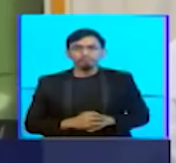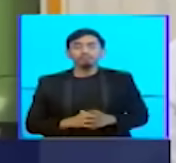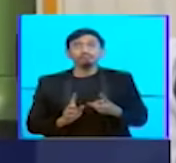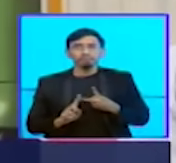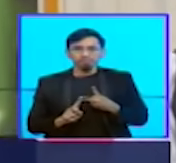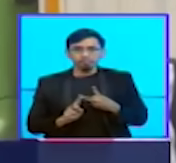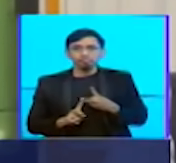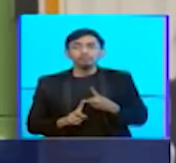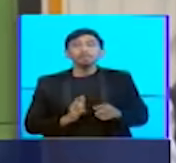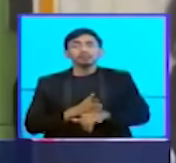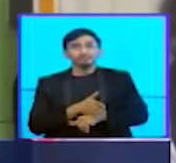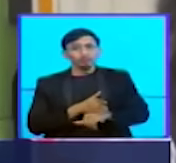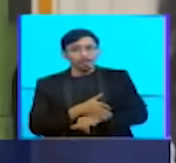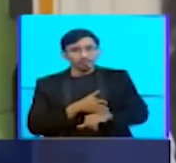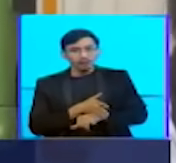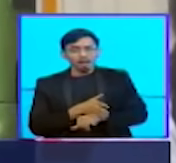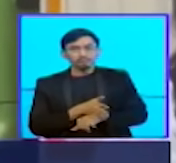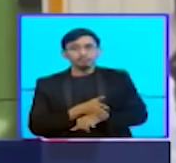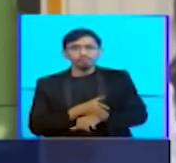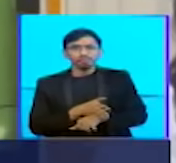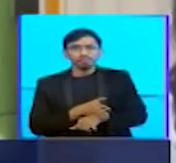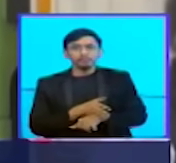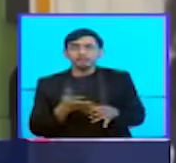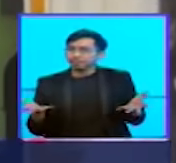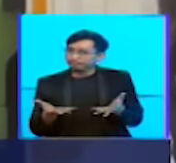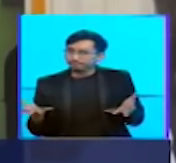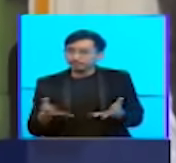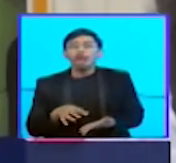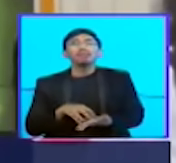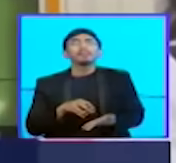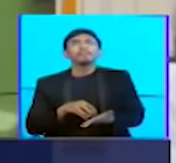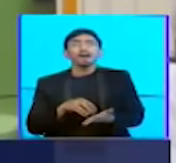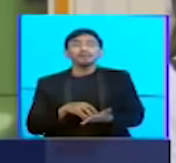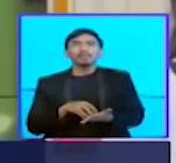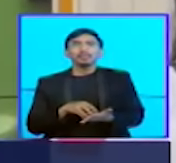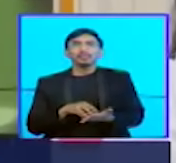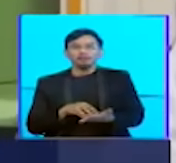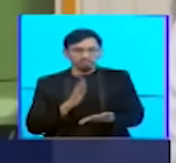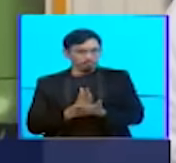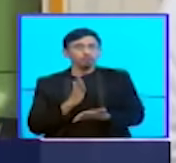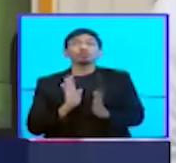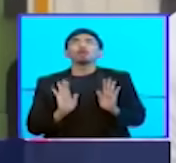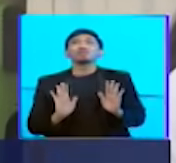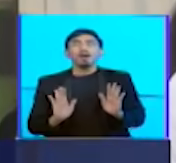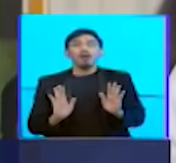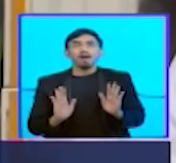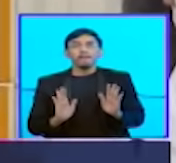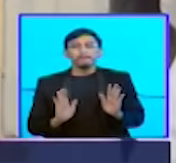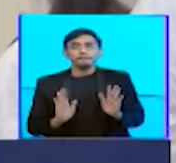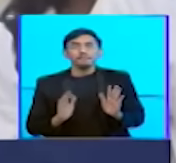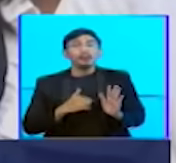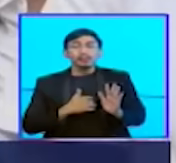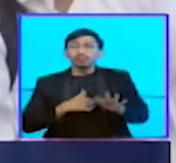pemotongan hewan kurban itu dilakukan di tempat-tempat yang sudah ditentukan, dan saya menghimbau pada seluruh masyarakat